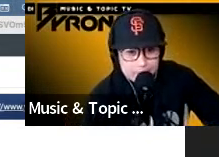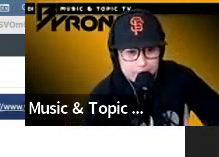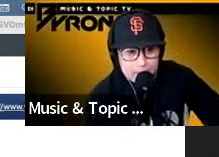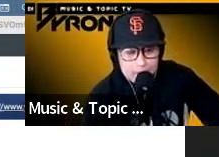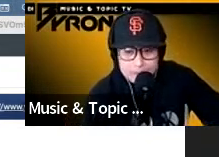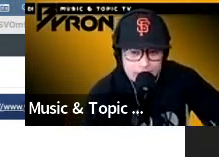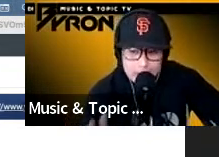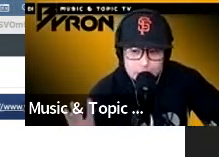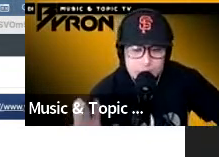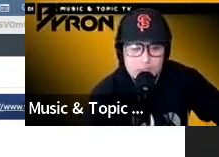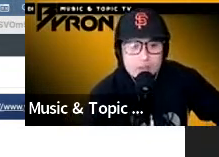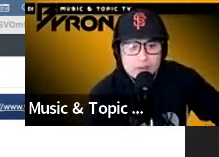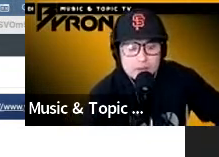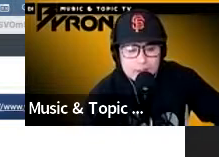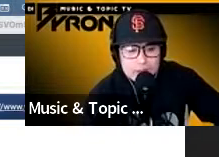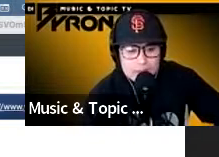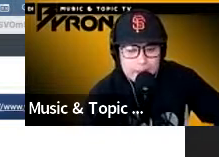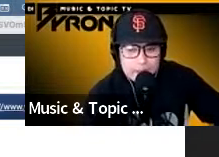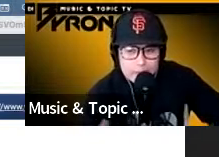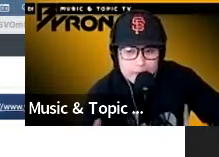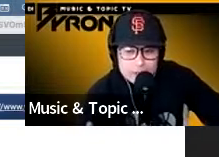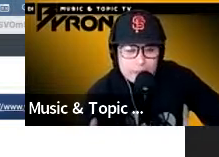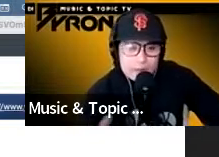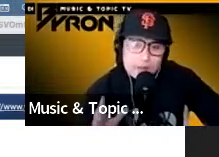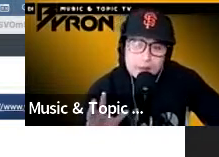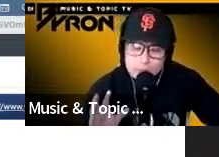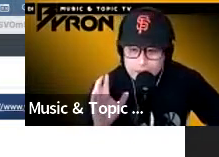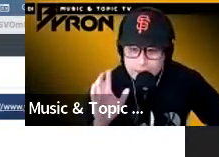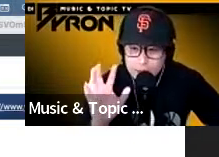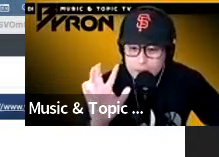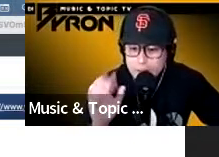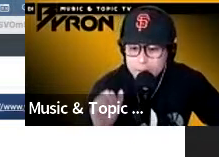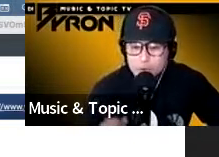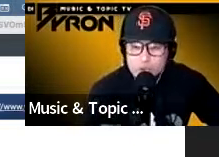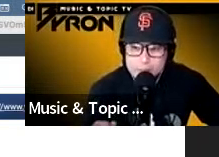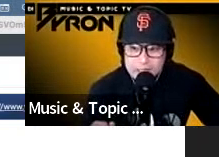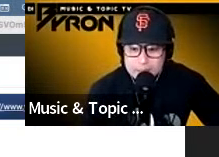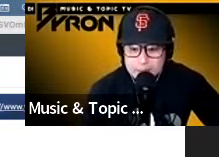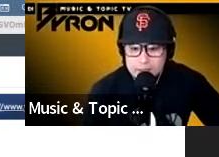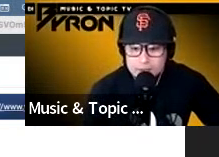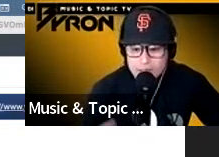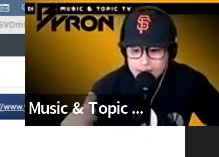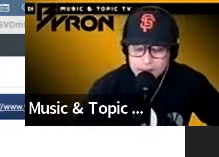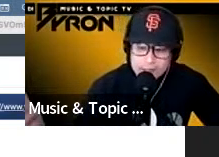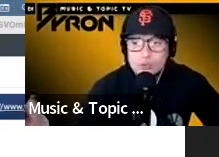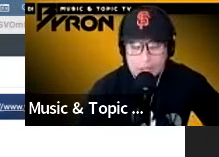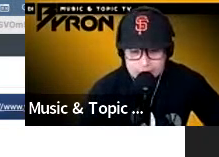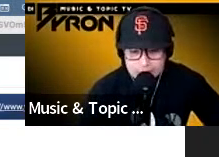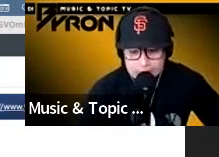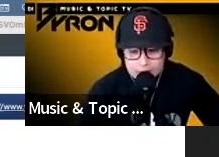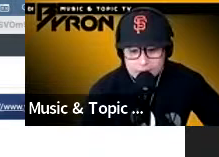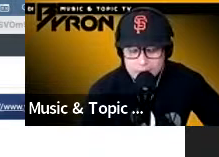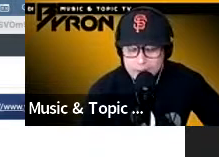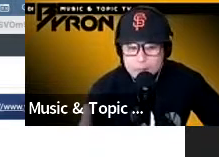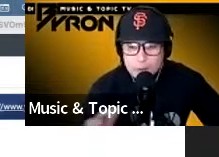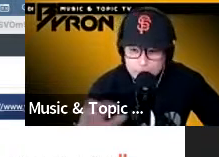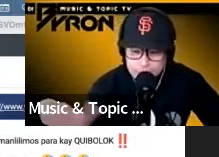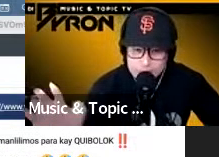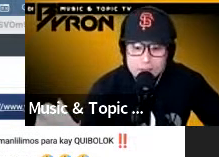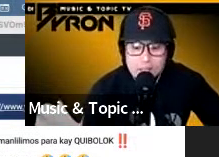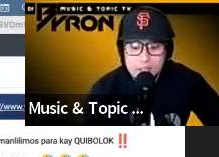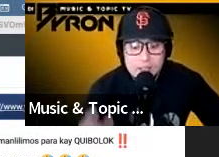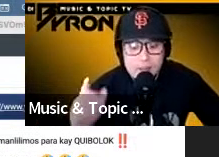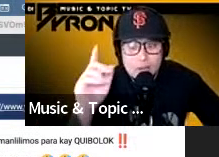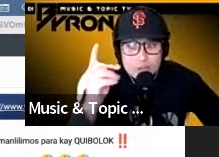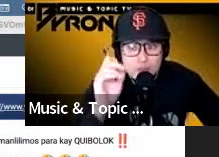bay okay n reaksyon niya na ' meron naman siya meron naman akong mga Meron Mga punto si ban at Bay dito na- Agree ako sa kanya pero most